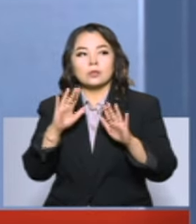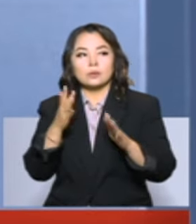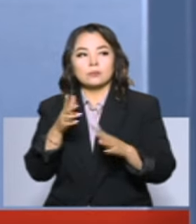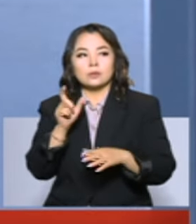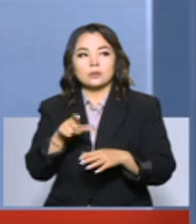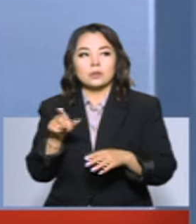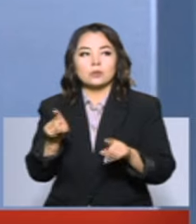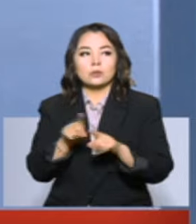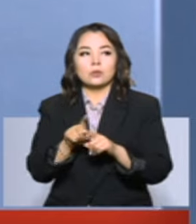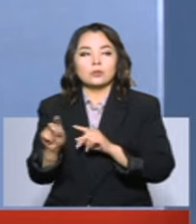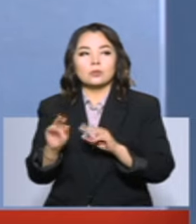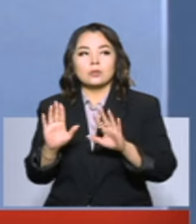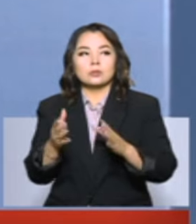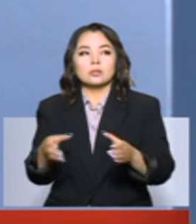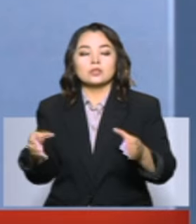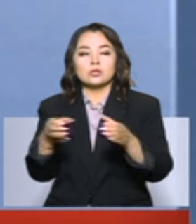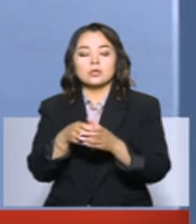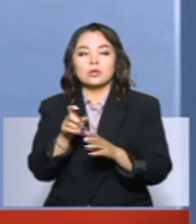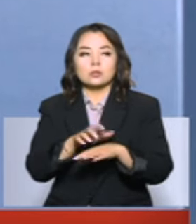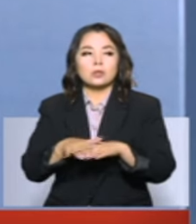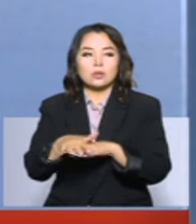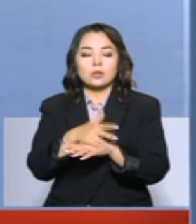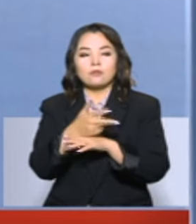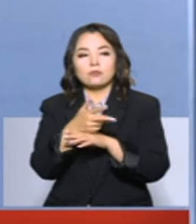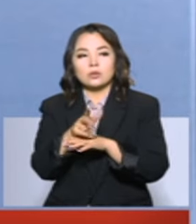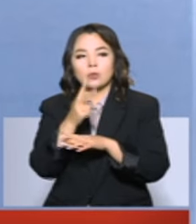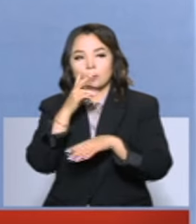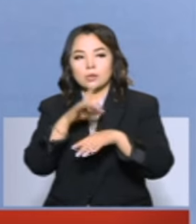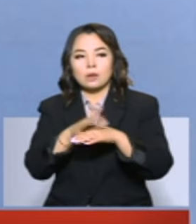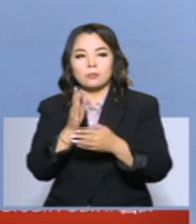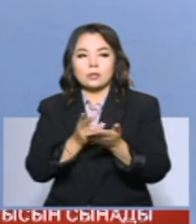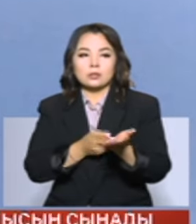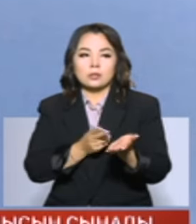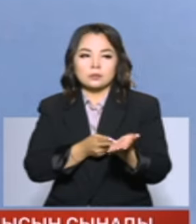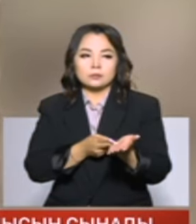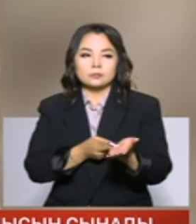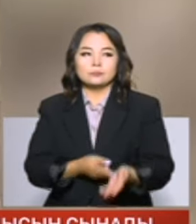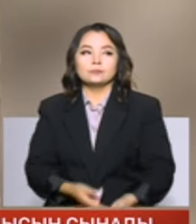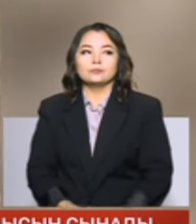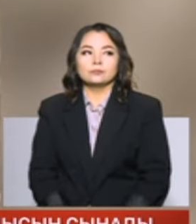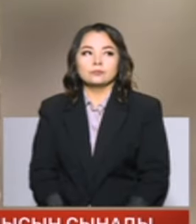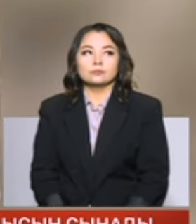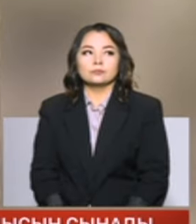барғандардың әрекетін оқиға орнына жиналған тұрғындар видеоға түсіріп алған.